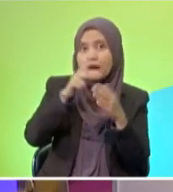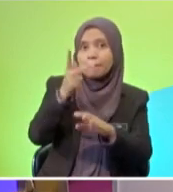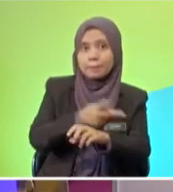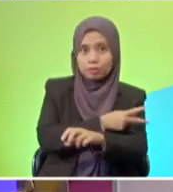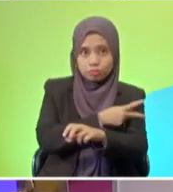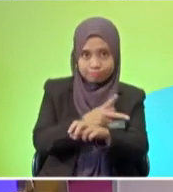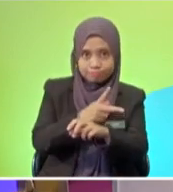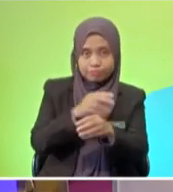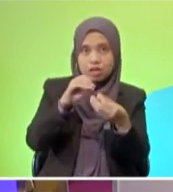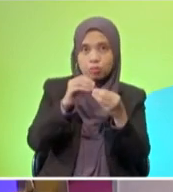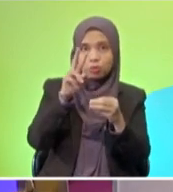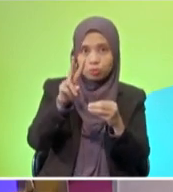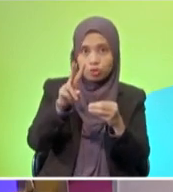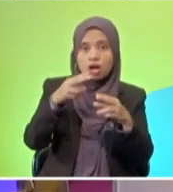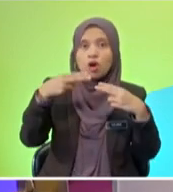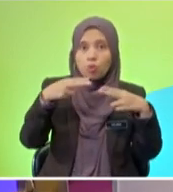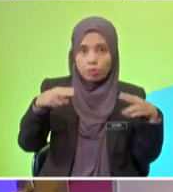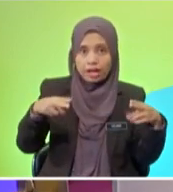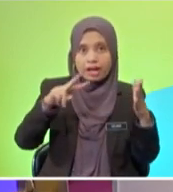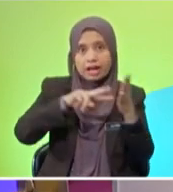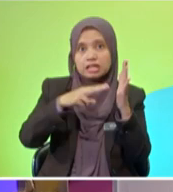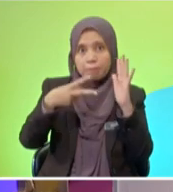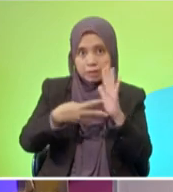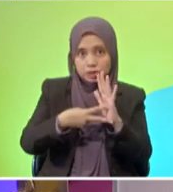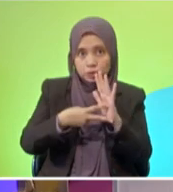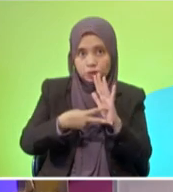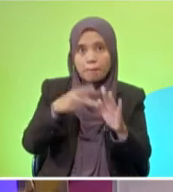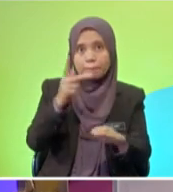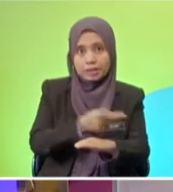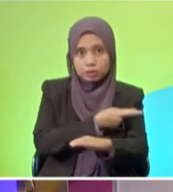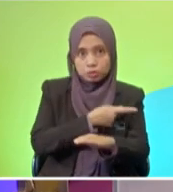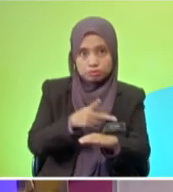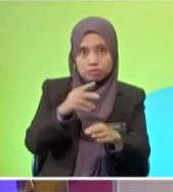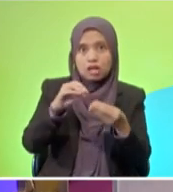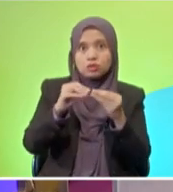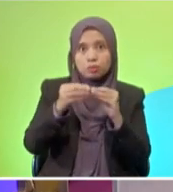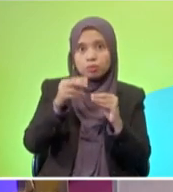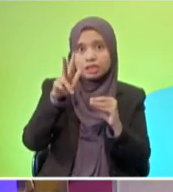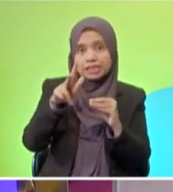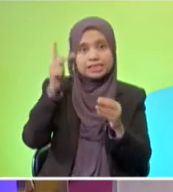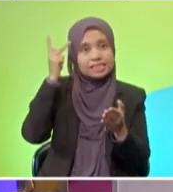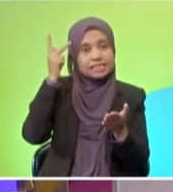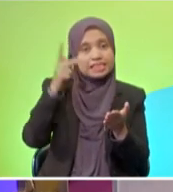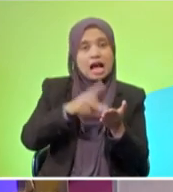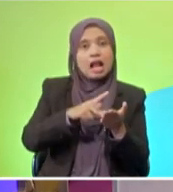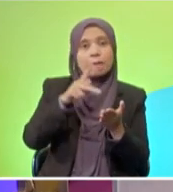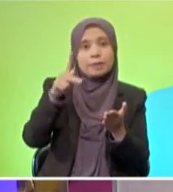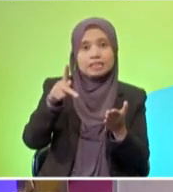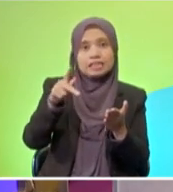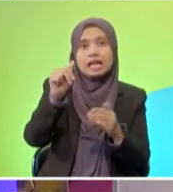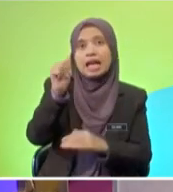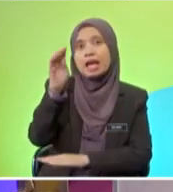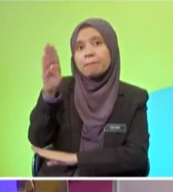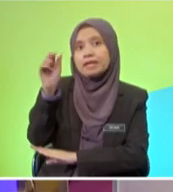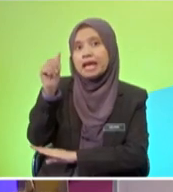yang kedua menguraikan maksud pantun dan yang ketiga mengenal pasti rima pantun Ebi